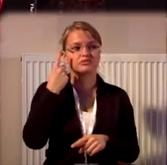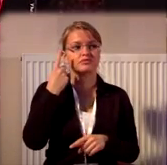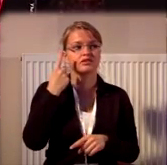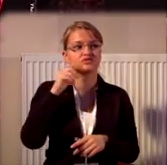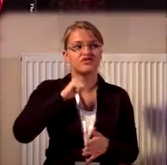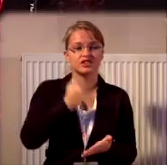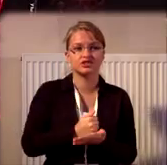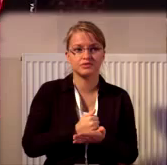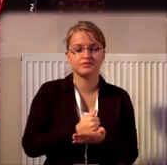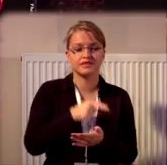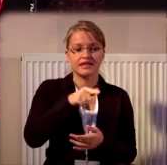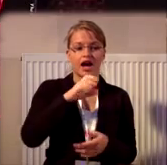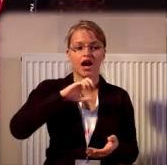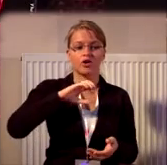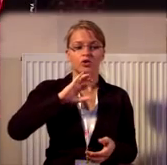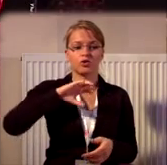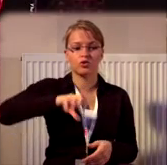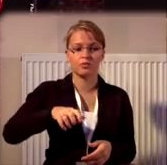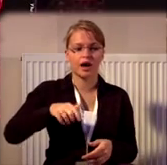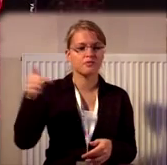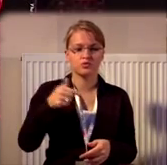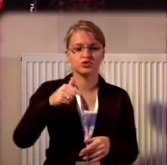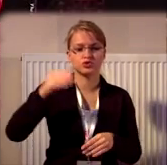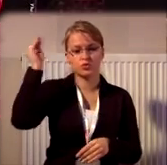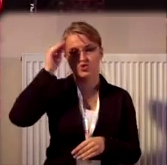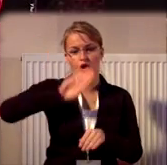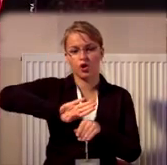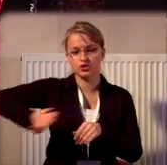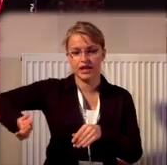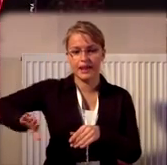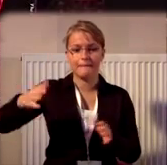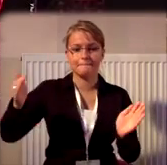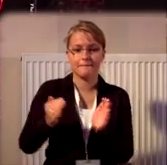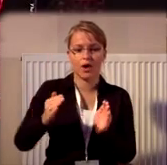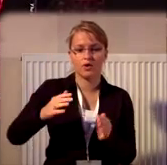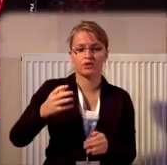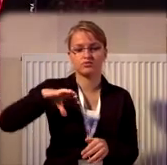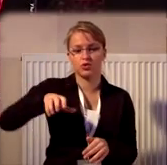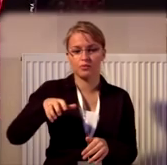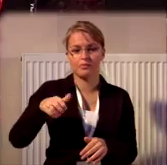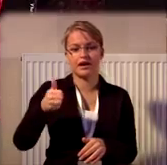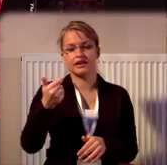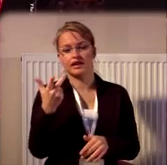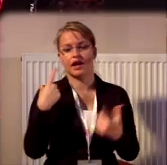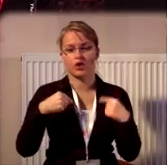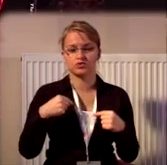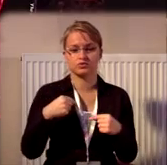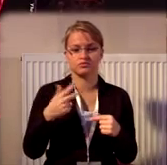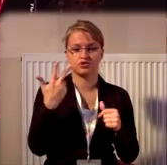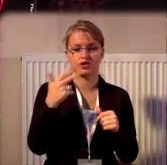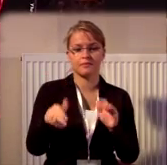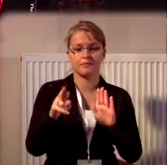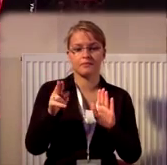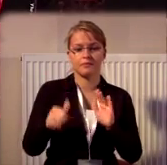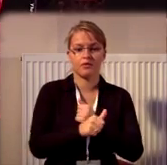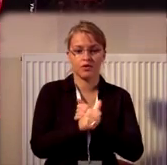ta specyficzna grupa powinna być nauczana oddzielnie w małych kilkuosobowych oddziałach, co najmniej z trzech powodów.